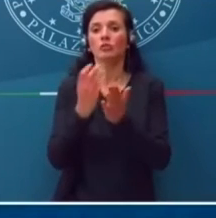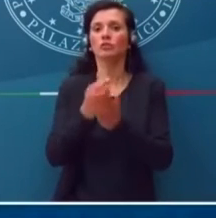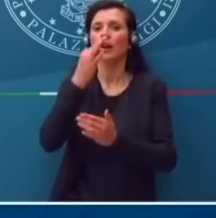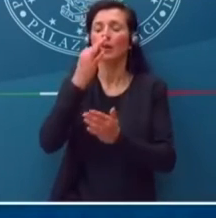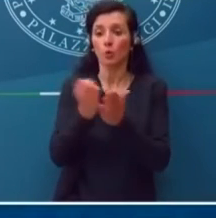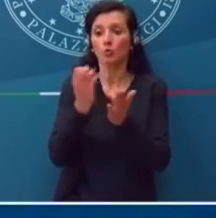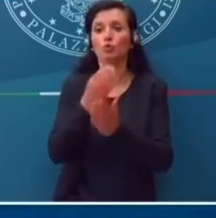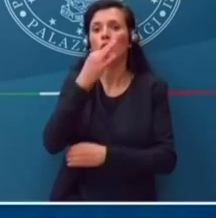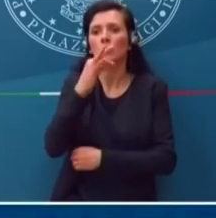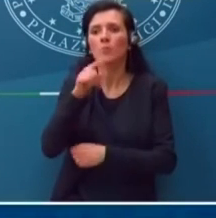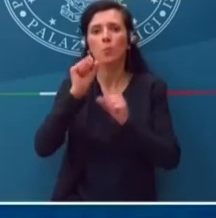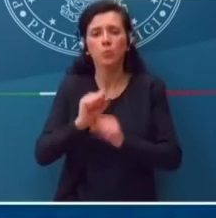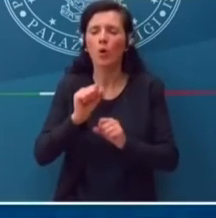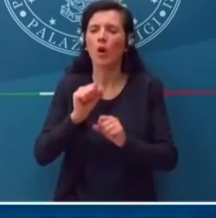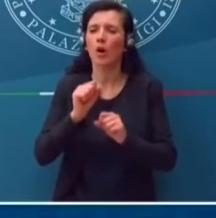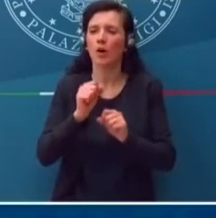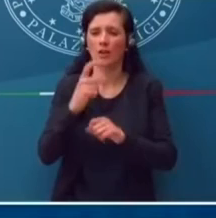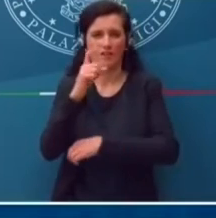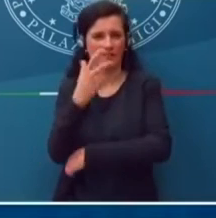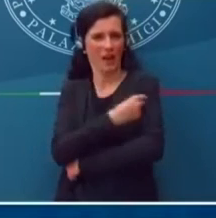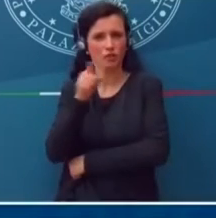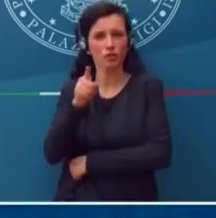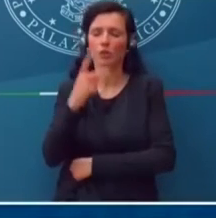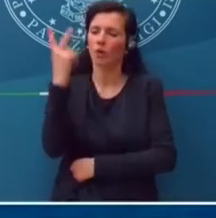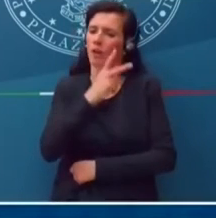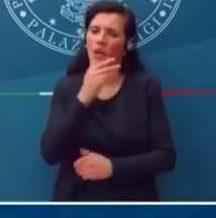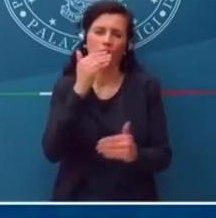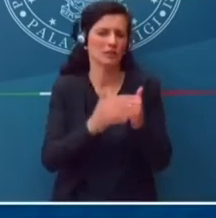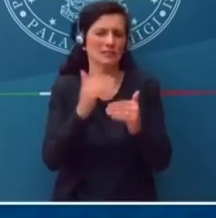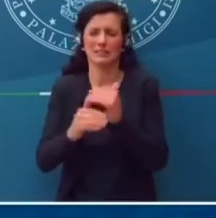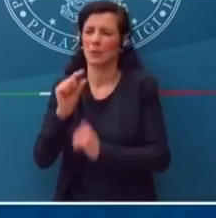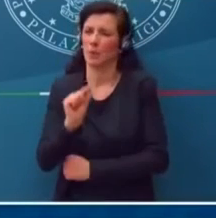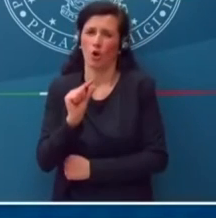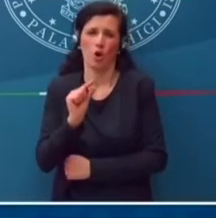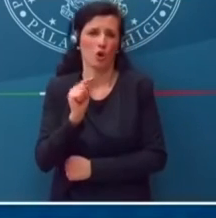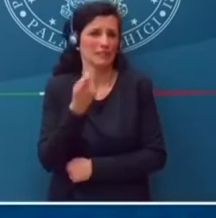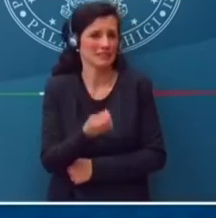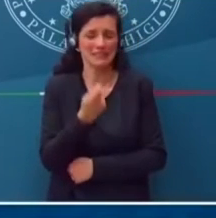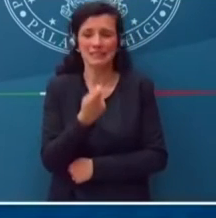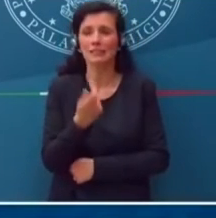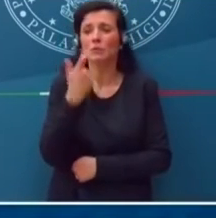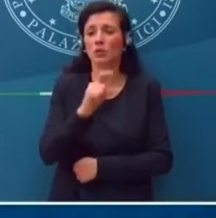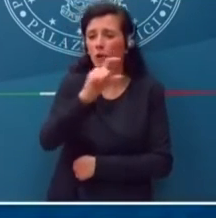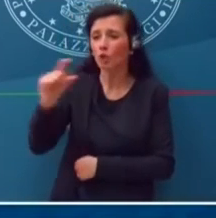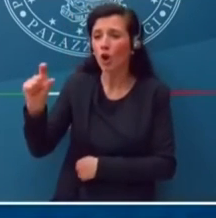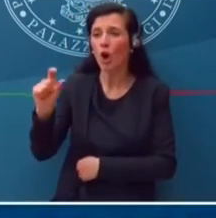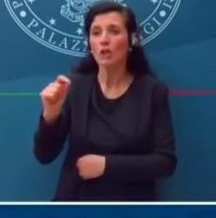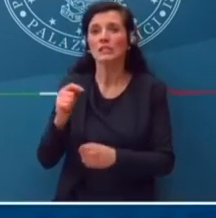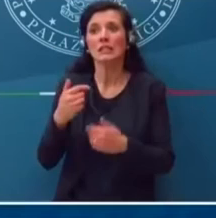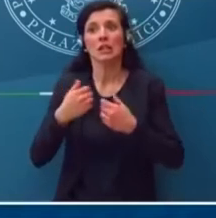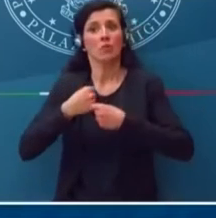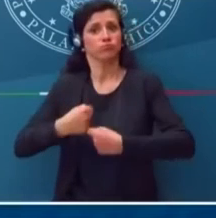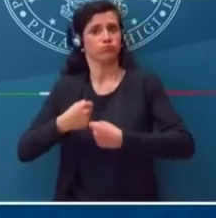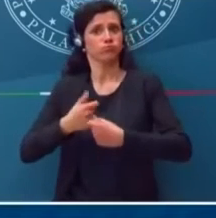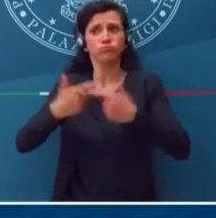molto limitate, ma molto limitate proprio in dosi assolutamente non interessanti per un paese